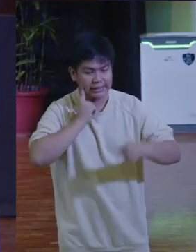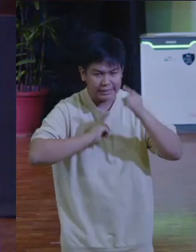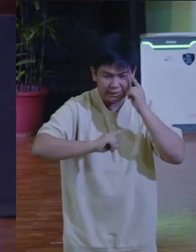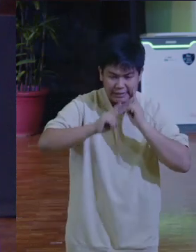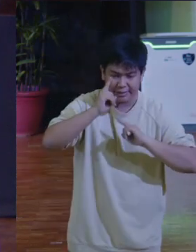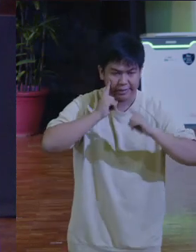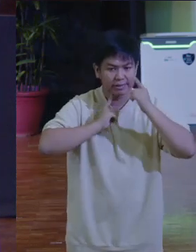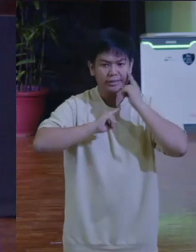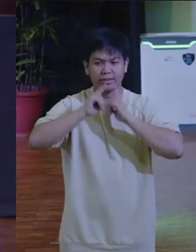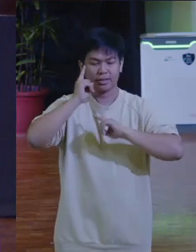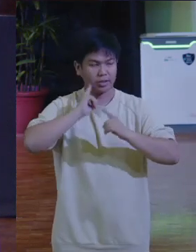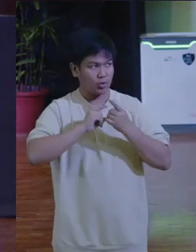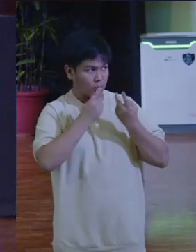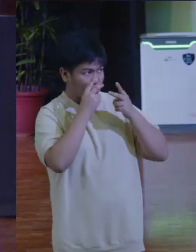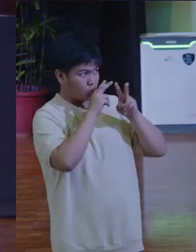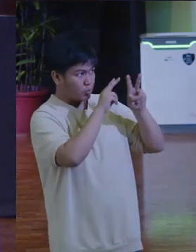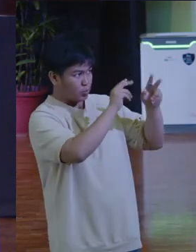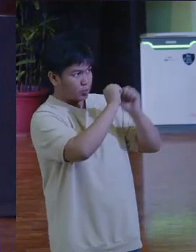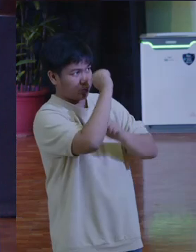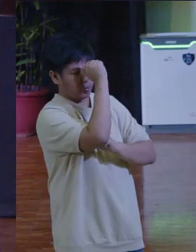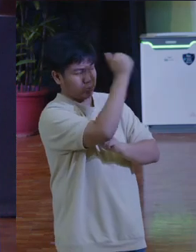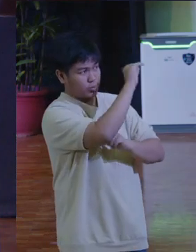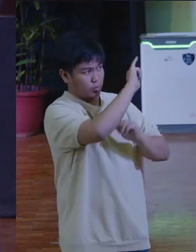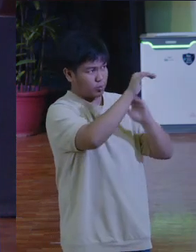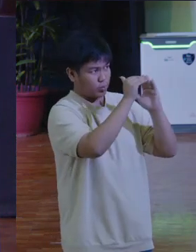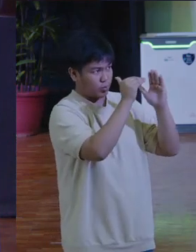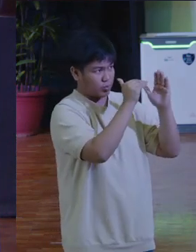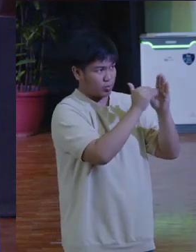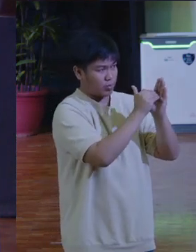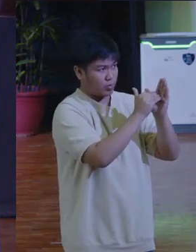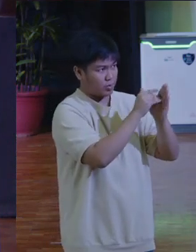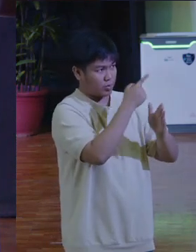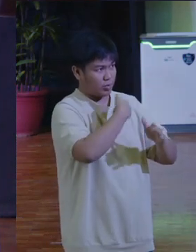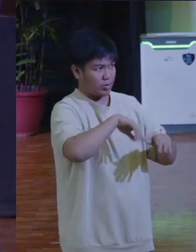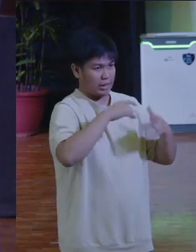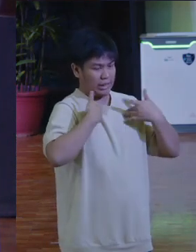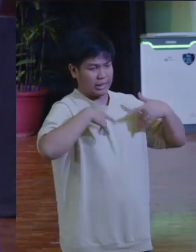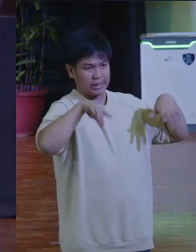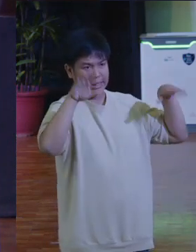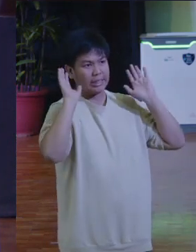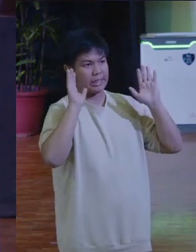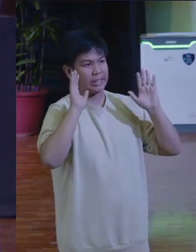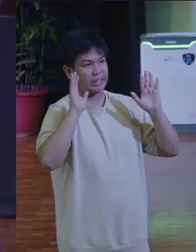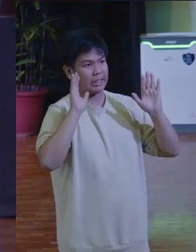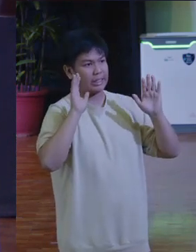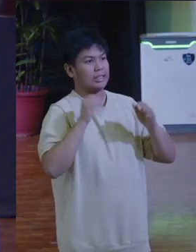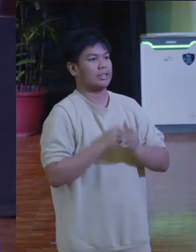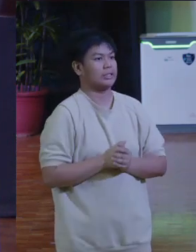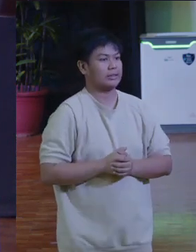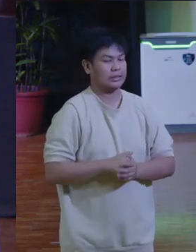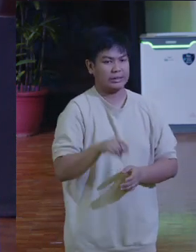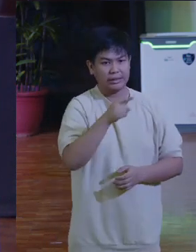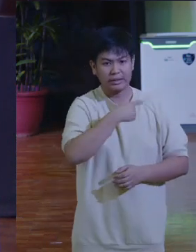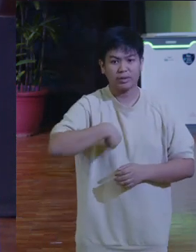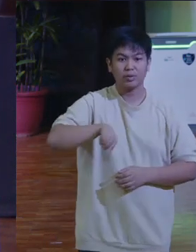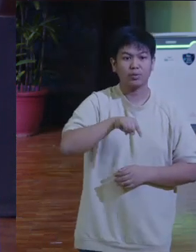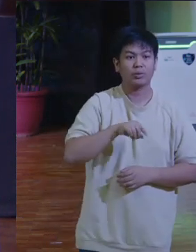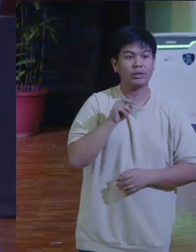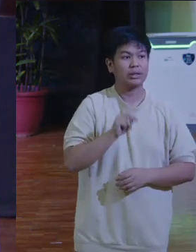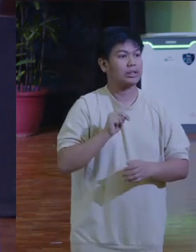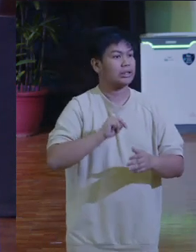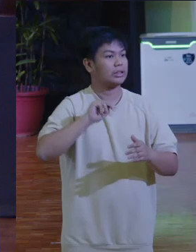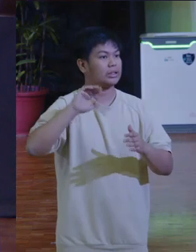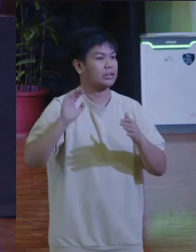Zion. On the willows there we hung up our lyres. For there our captors required of us